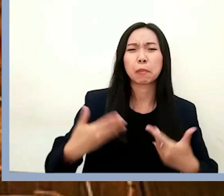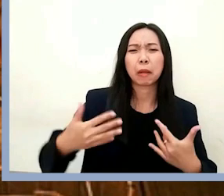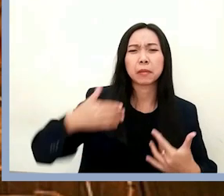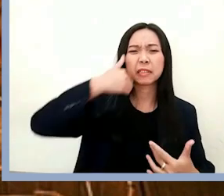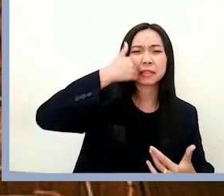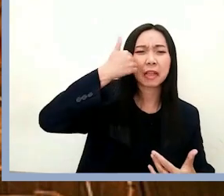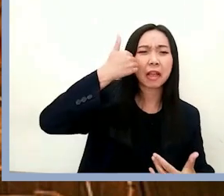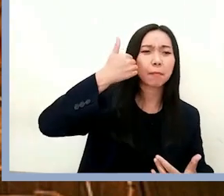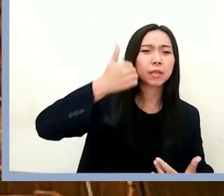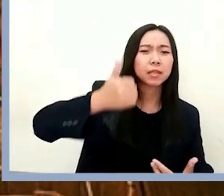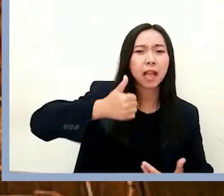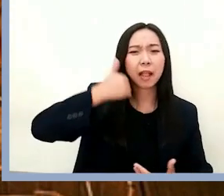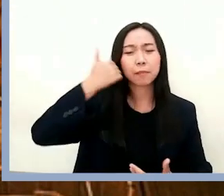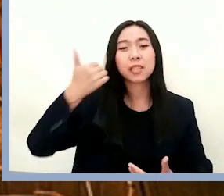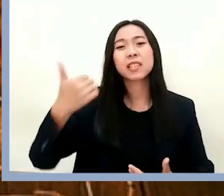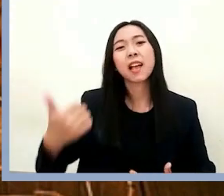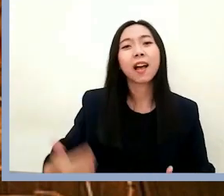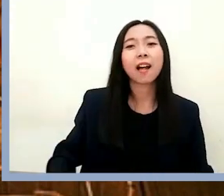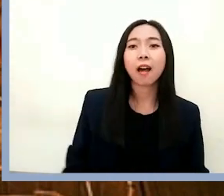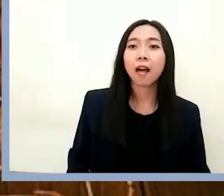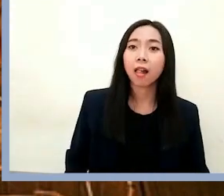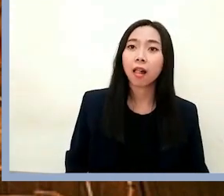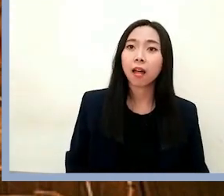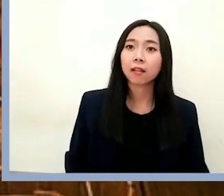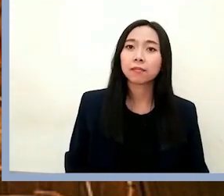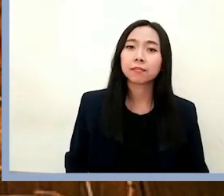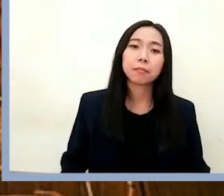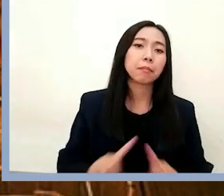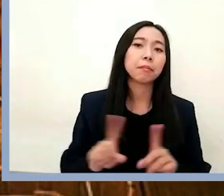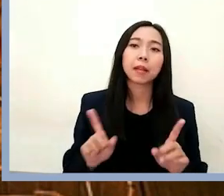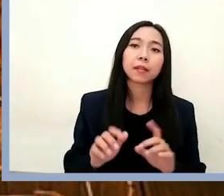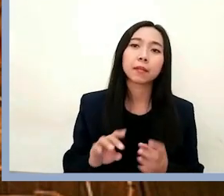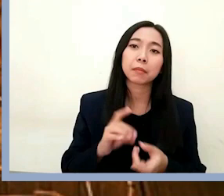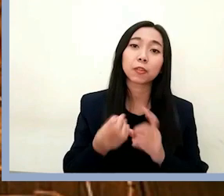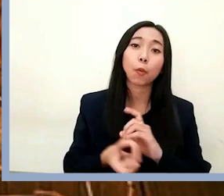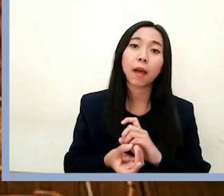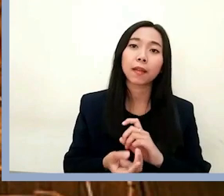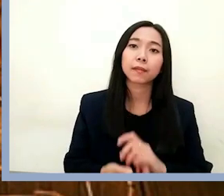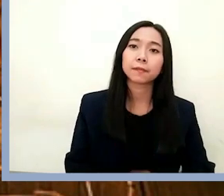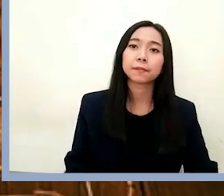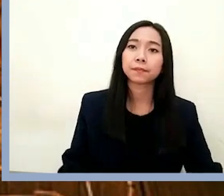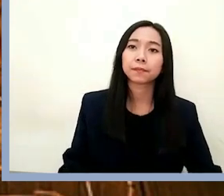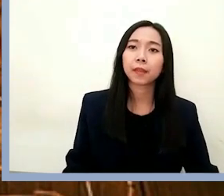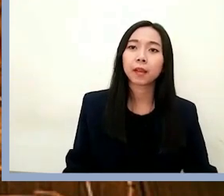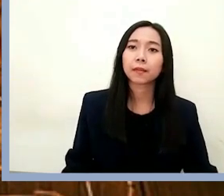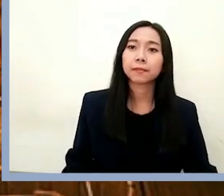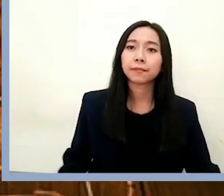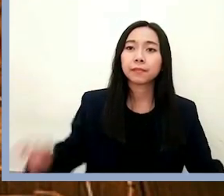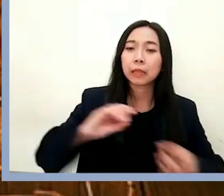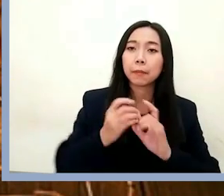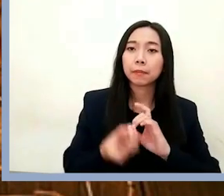feeling karena makna pertobatan kita tahu Ya pertobatan dari kata metanoia artinya apa perubahan